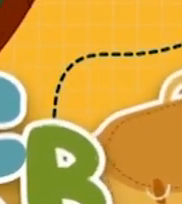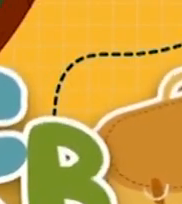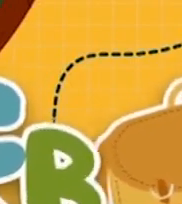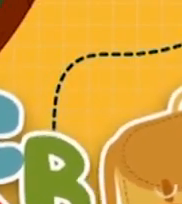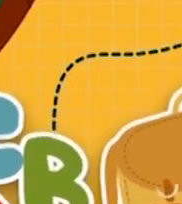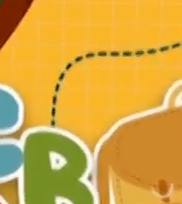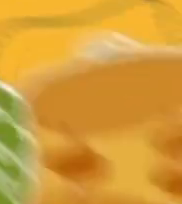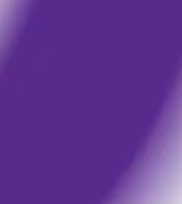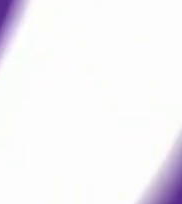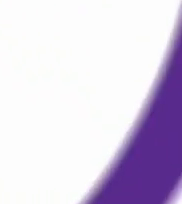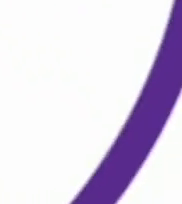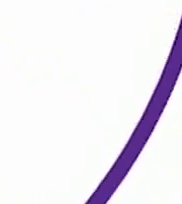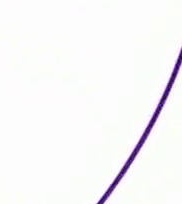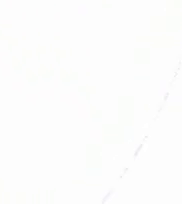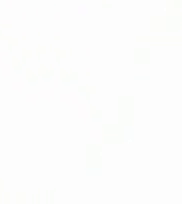hai hai